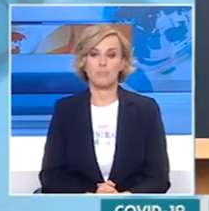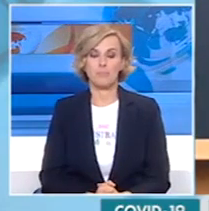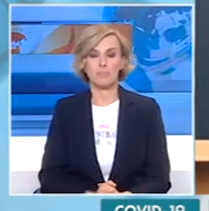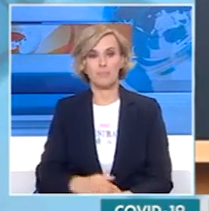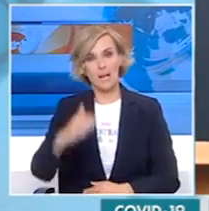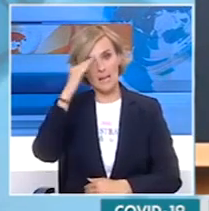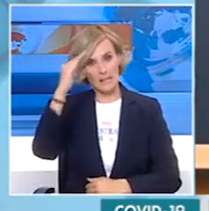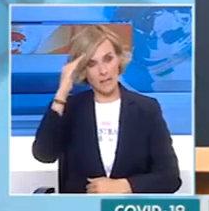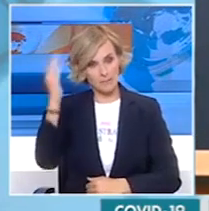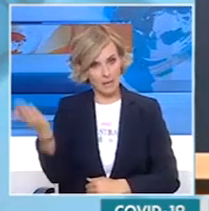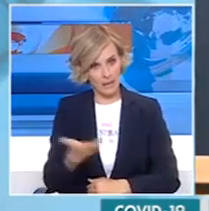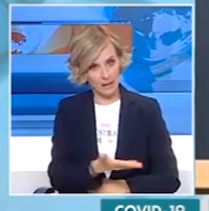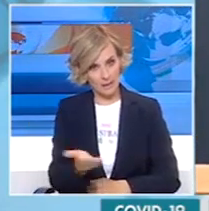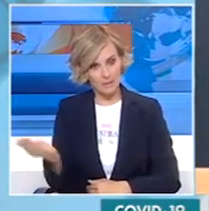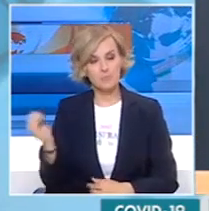Καλησπέρα σας.